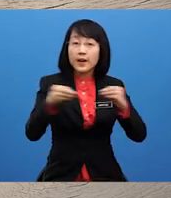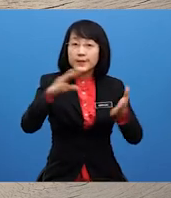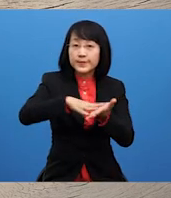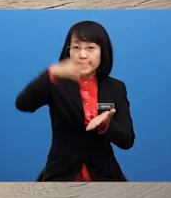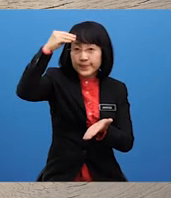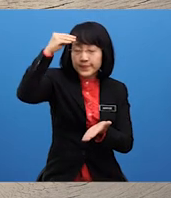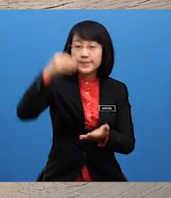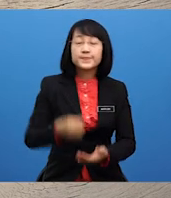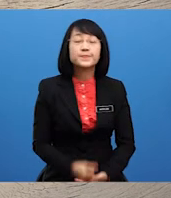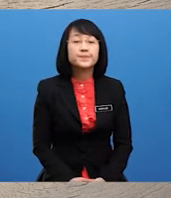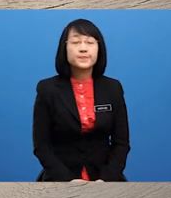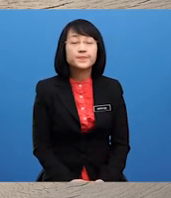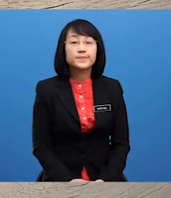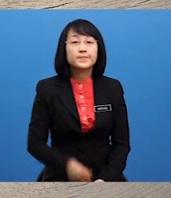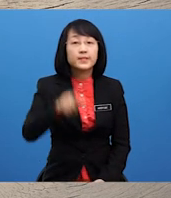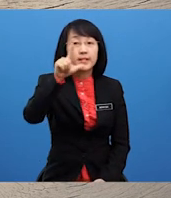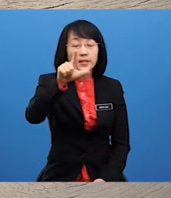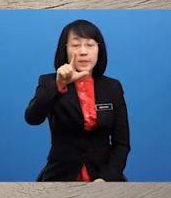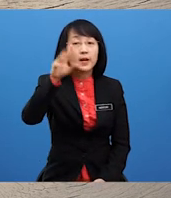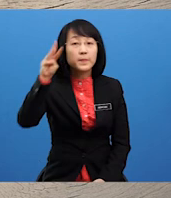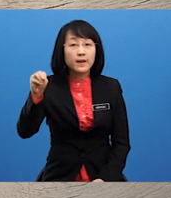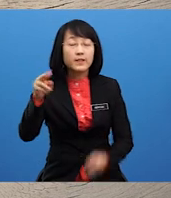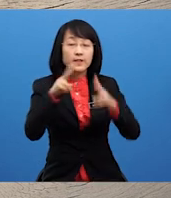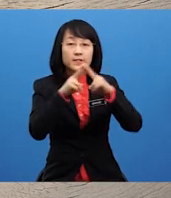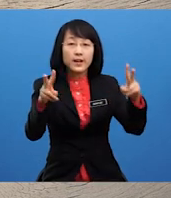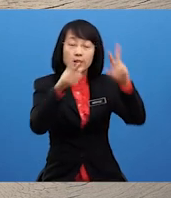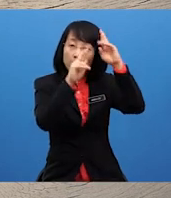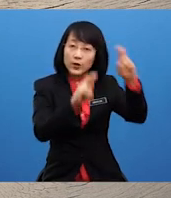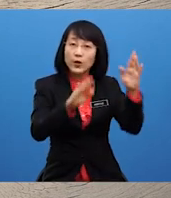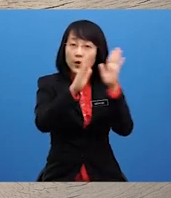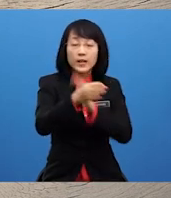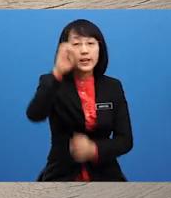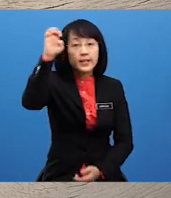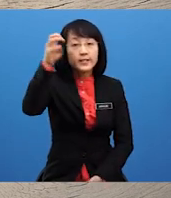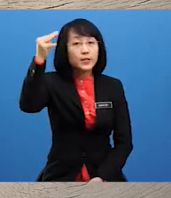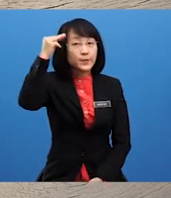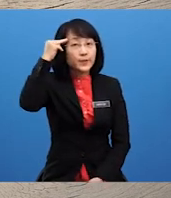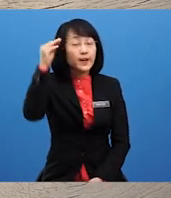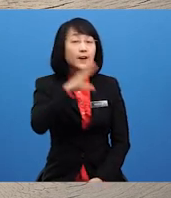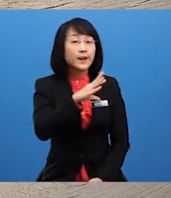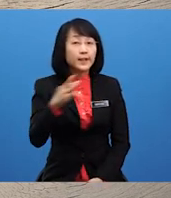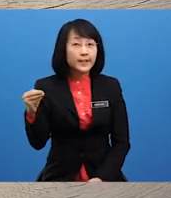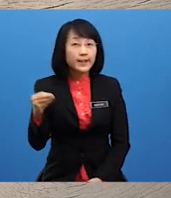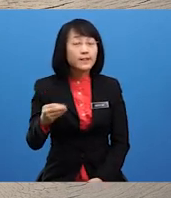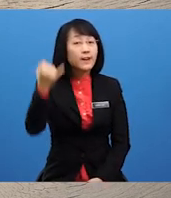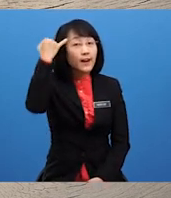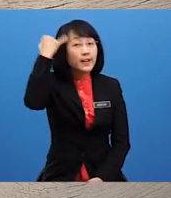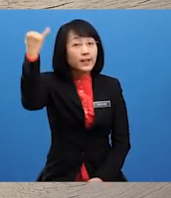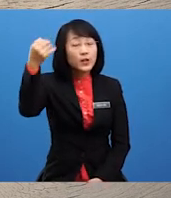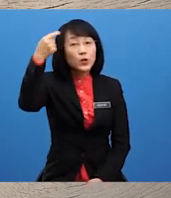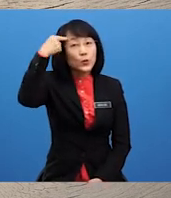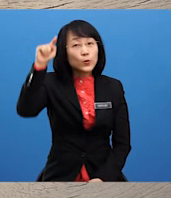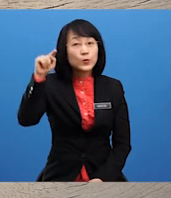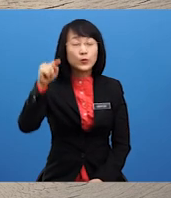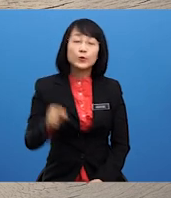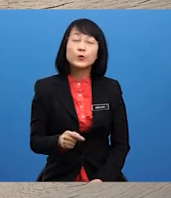Kedua, berdasarkan novel Sodaga Besar dari Kuala Lumpur SPDKL, bincangkan ilmu yang terdapat dalam